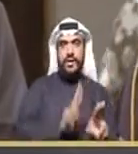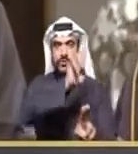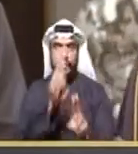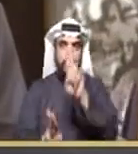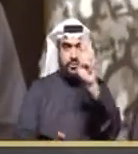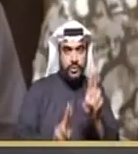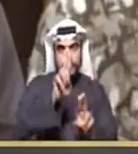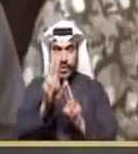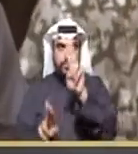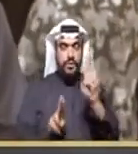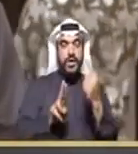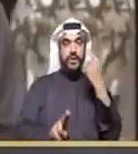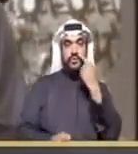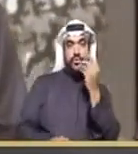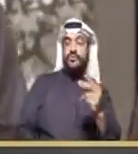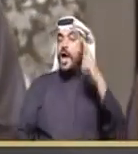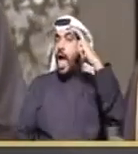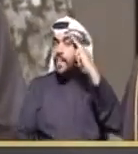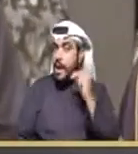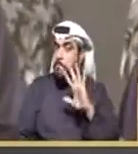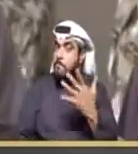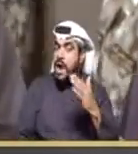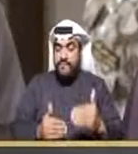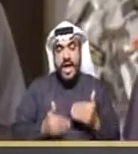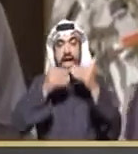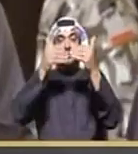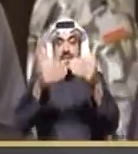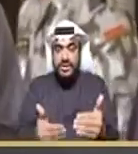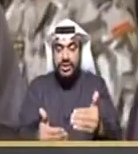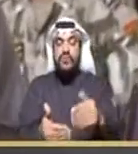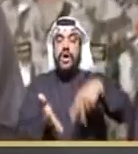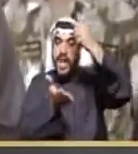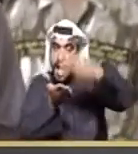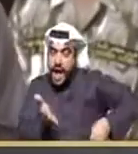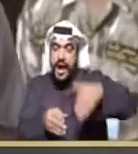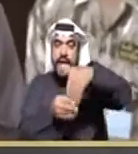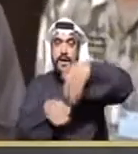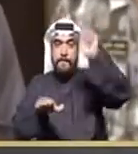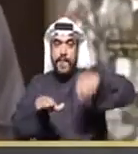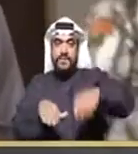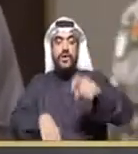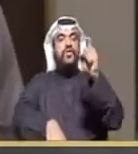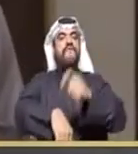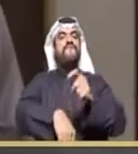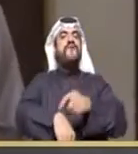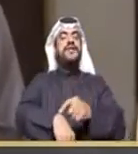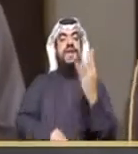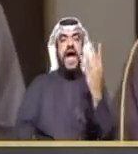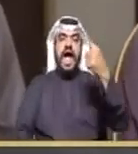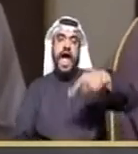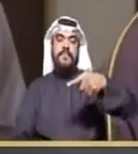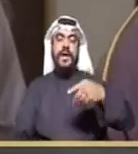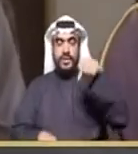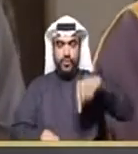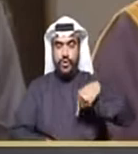ما لم يتم طلب تأجيله ويحتاج إلى قرار من المجلس، لأن فترة 14 يوم تكون استنفذت